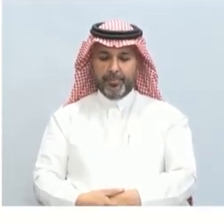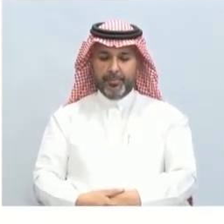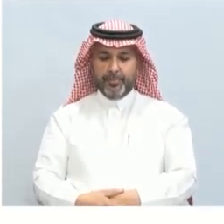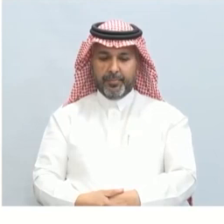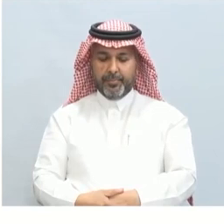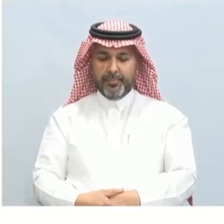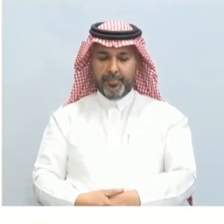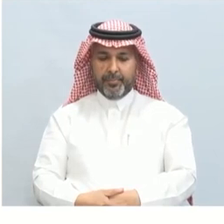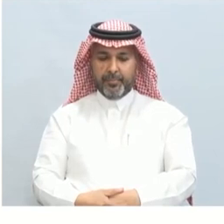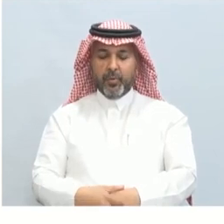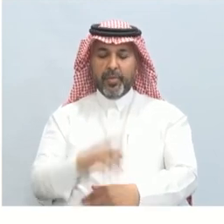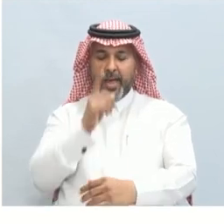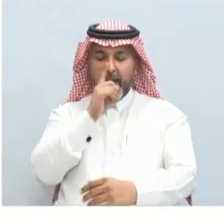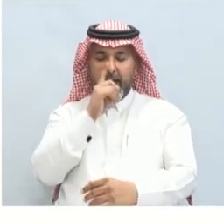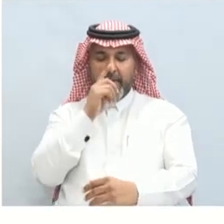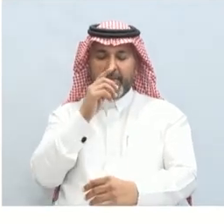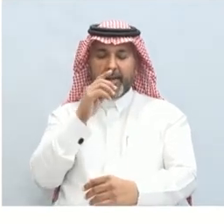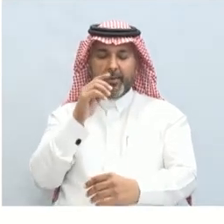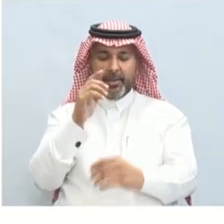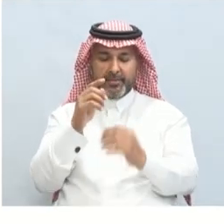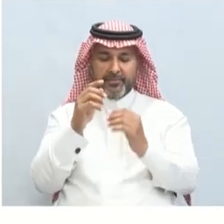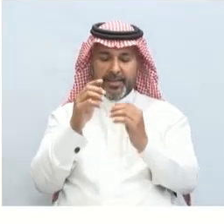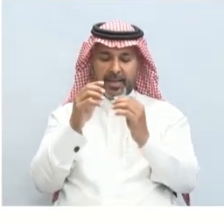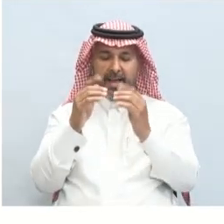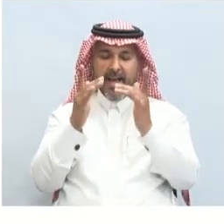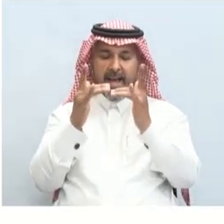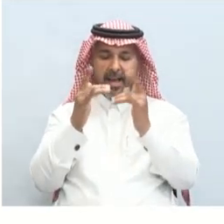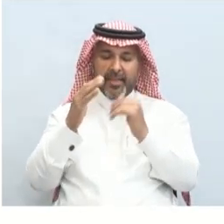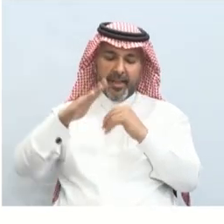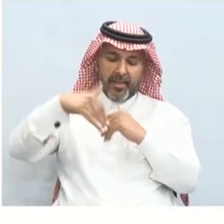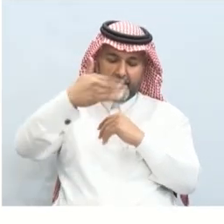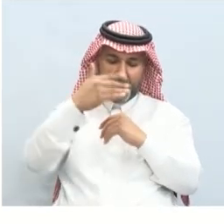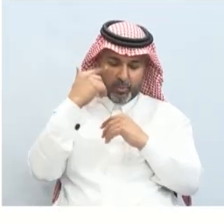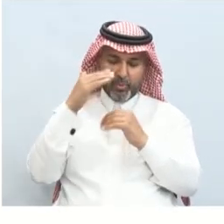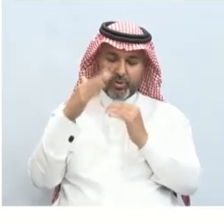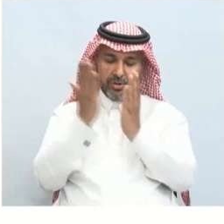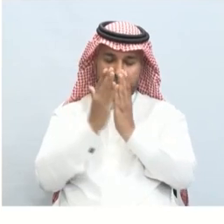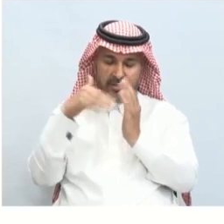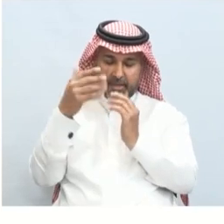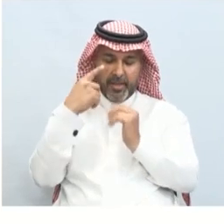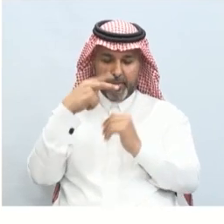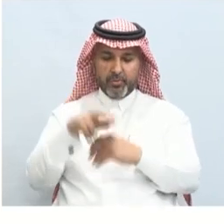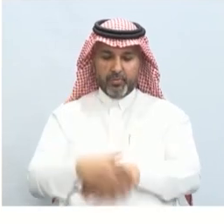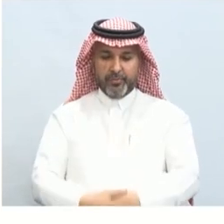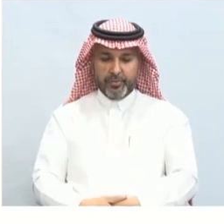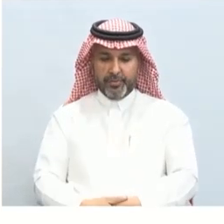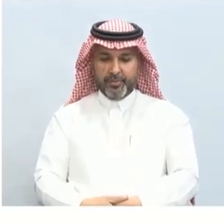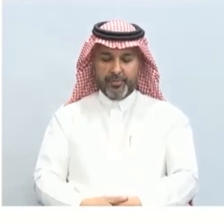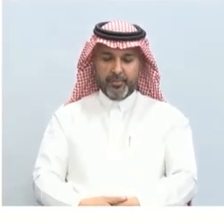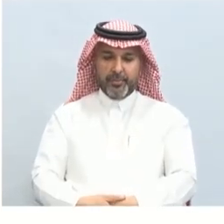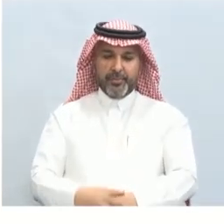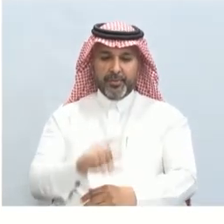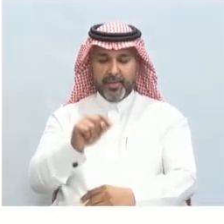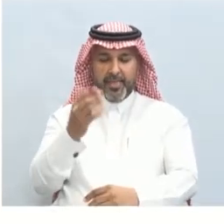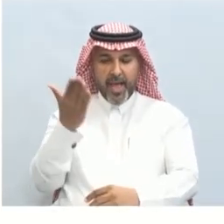نتركه باذن الله تعالى في الدرس القادم اللي الاحتمال مع التوافيق خلونا